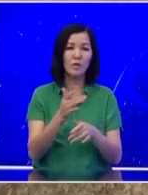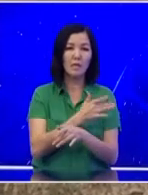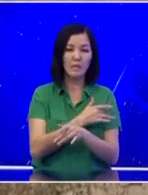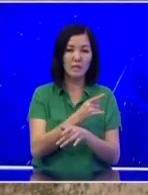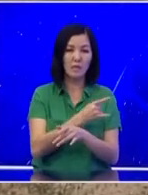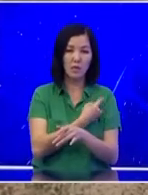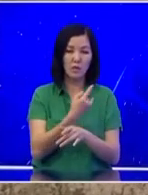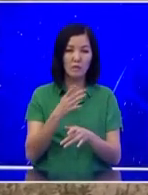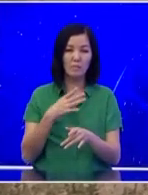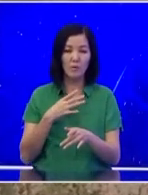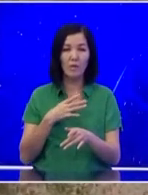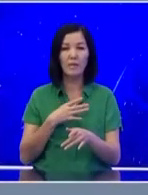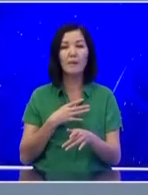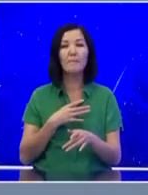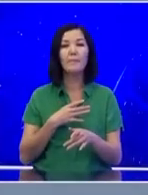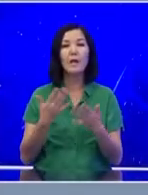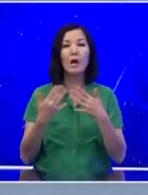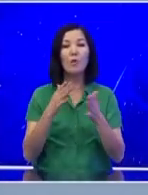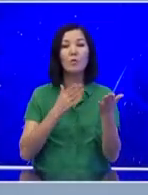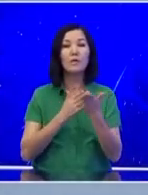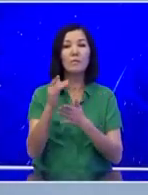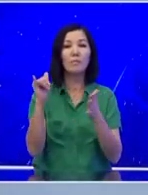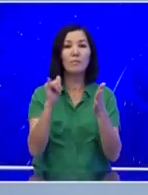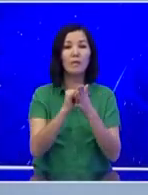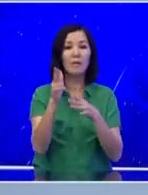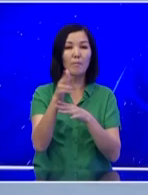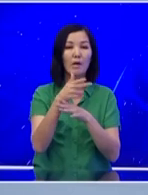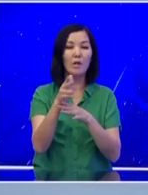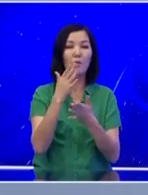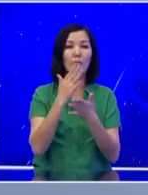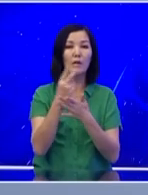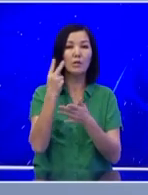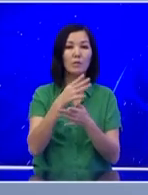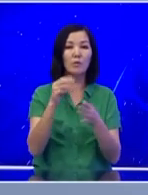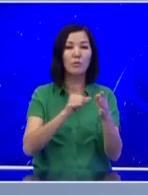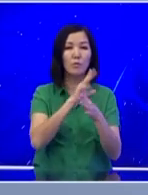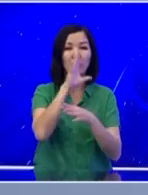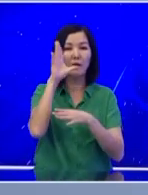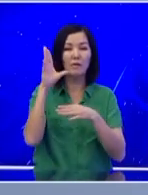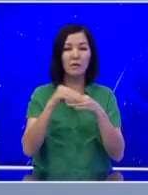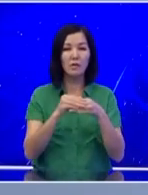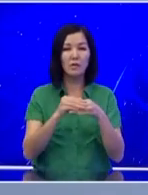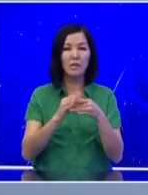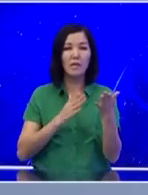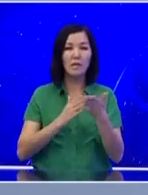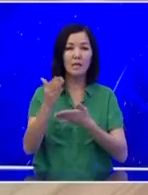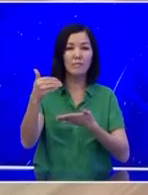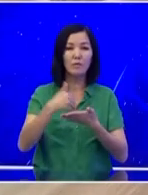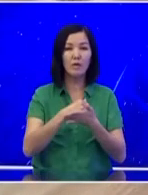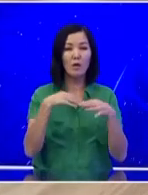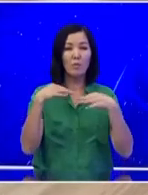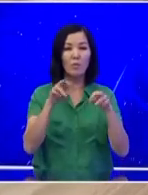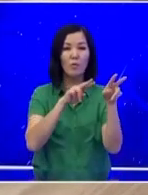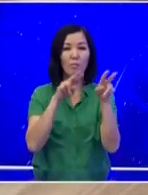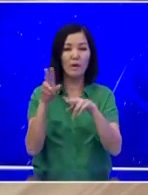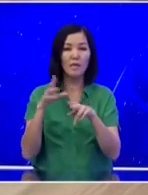күзет жүргізеді. Мұндан бөлек ауыл кіреберісіне бейнебақылау камерасы қойылды. 24 сағат бойы елді мекенге кіріп шыққан көліктер бақыланады.